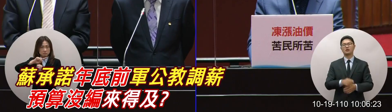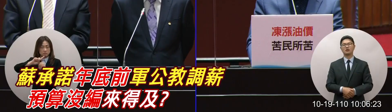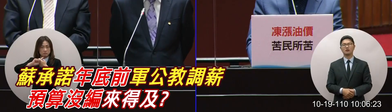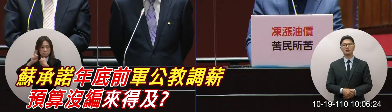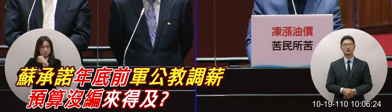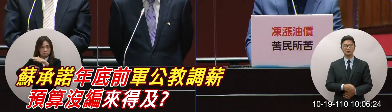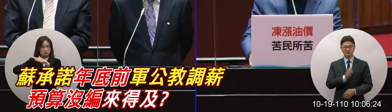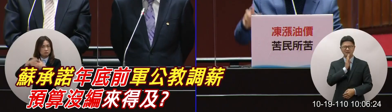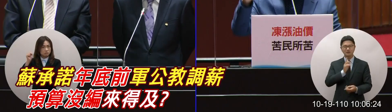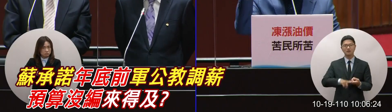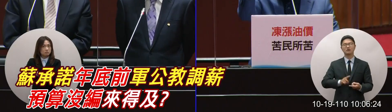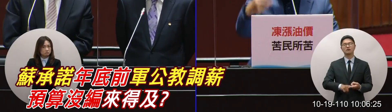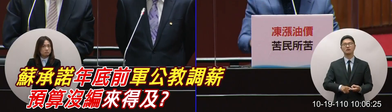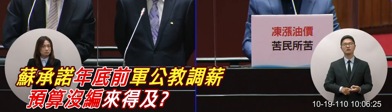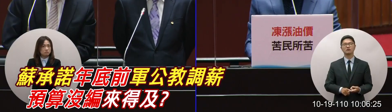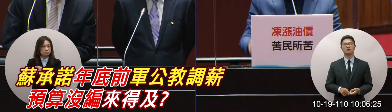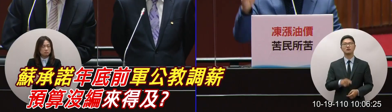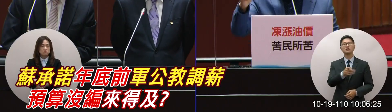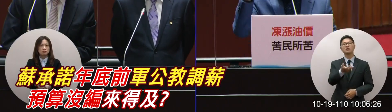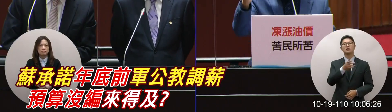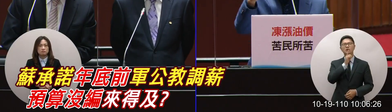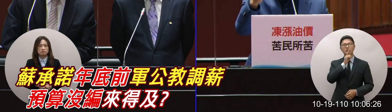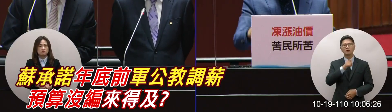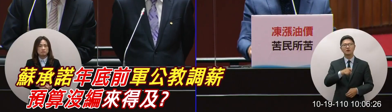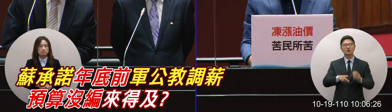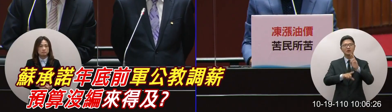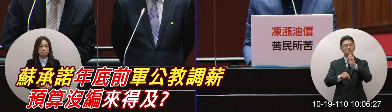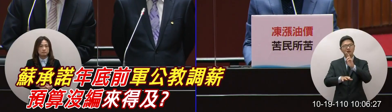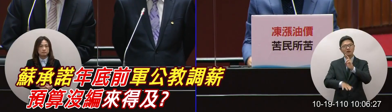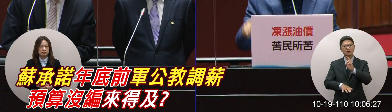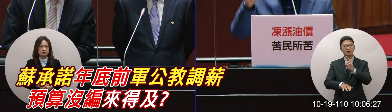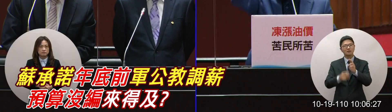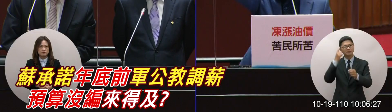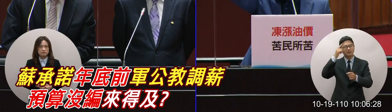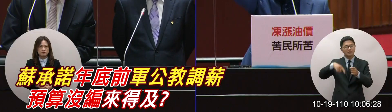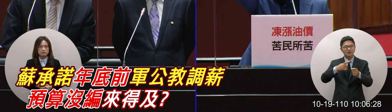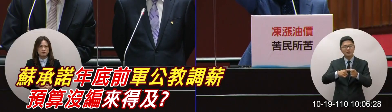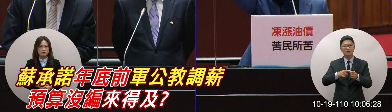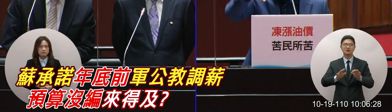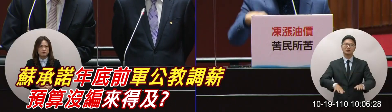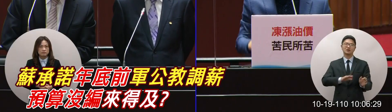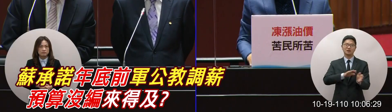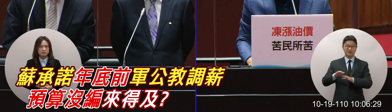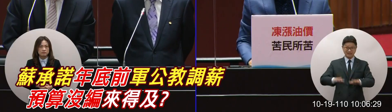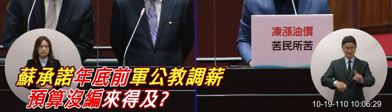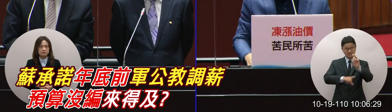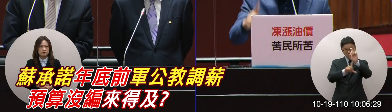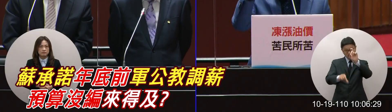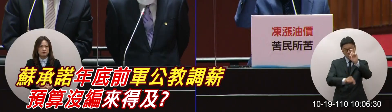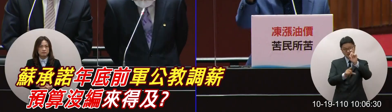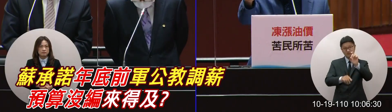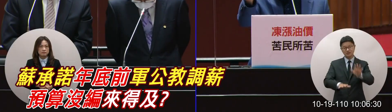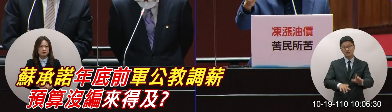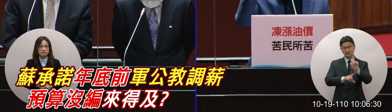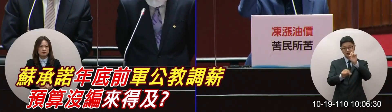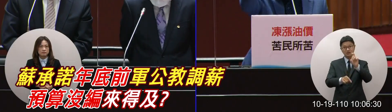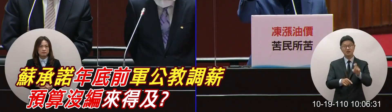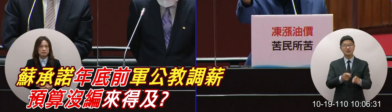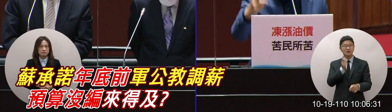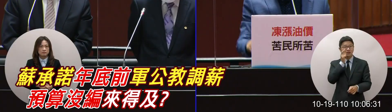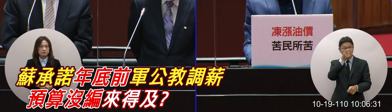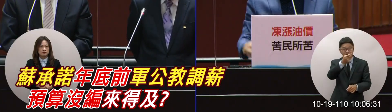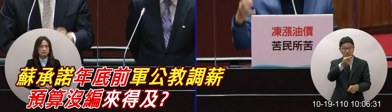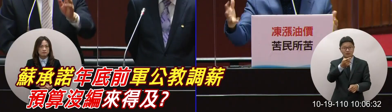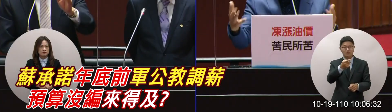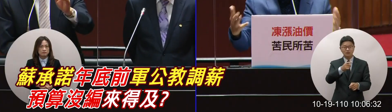对，所以哪里说什么年明年明年，现在10月了。 对了， 院长，一个月只有到